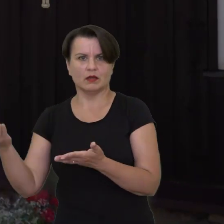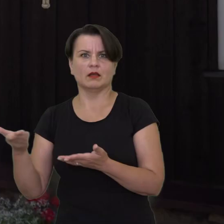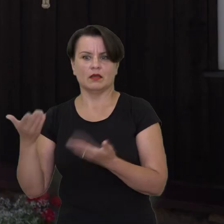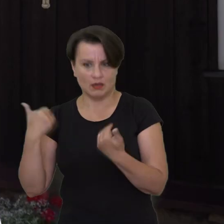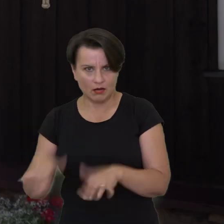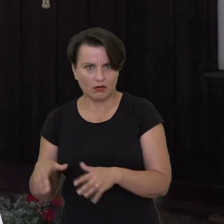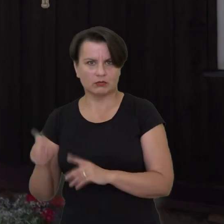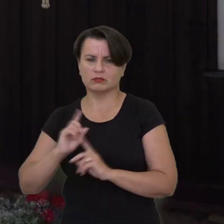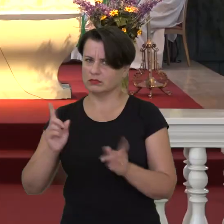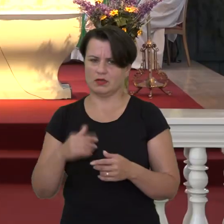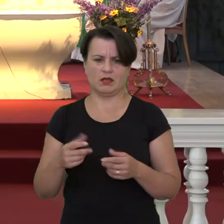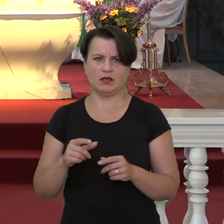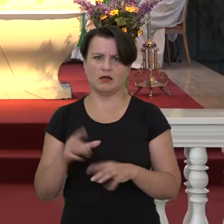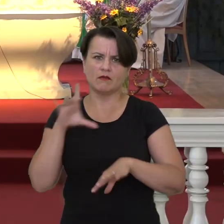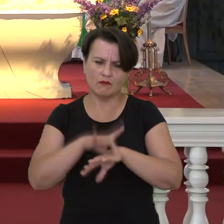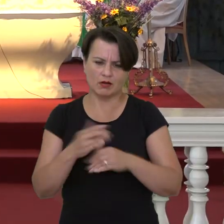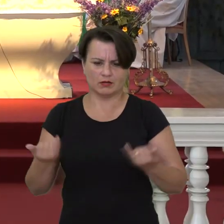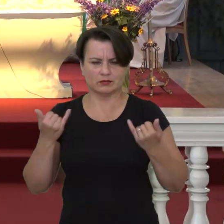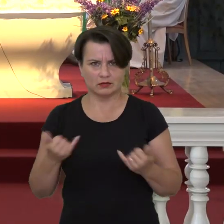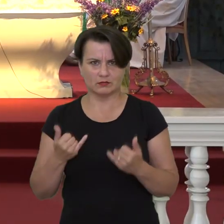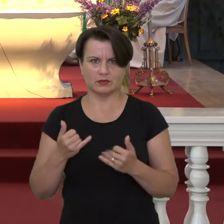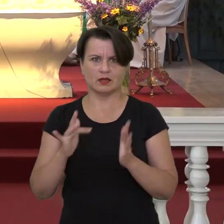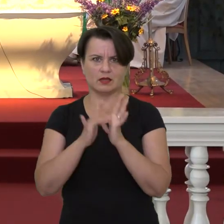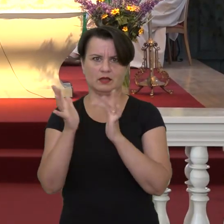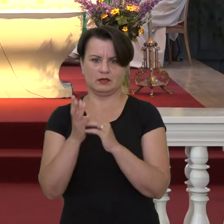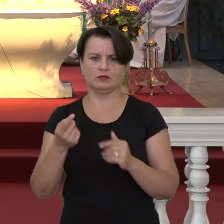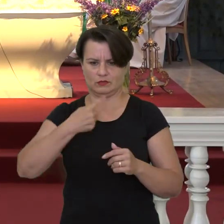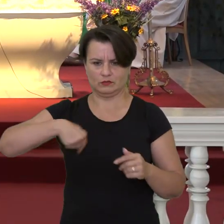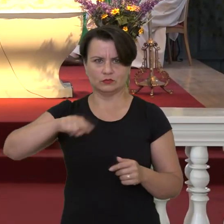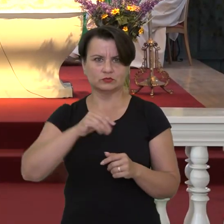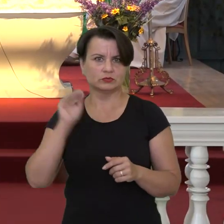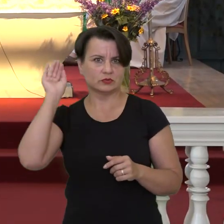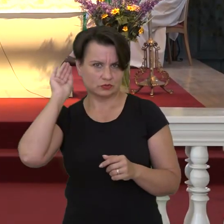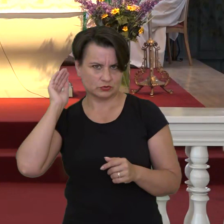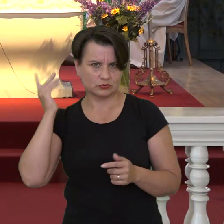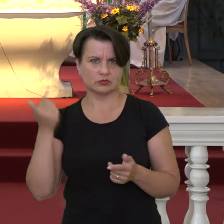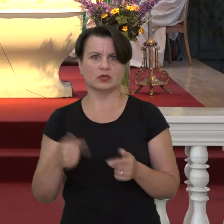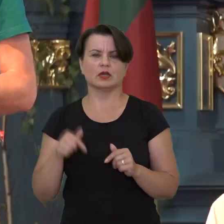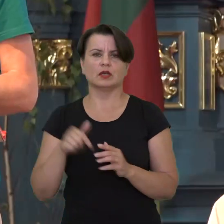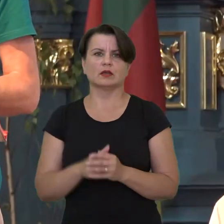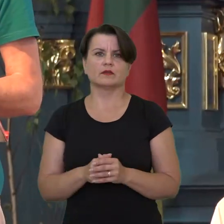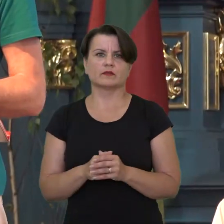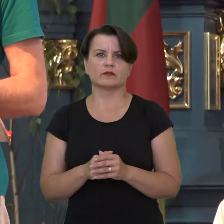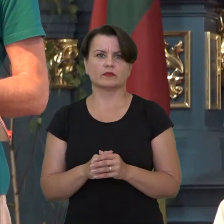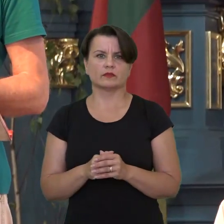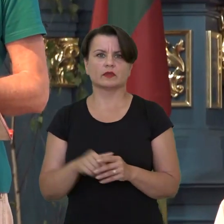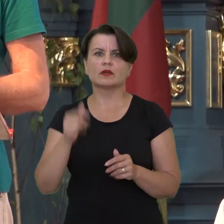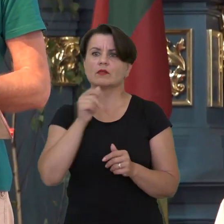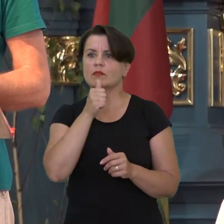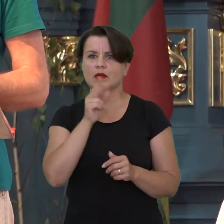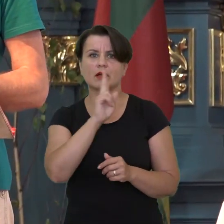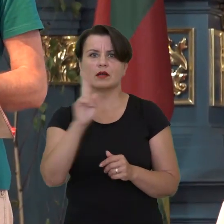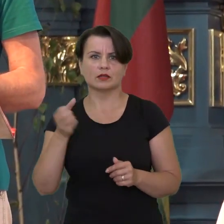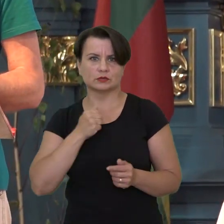Jėzus mus išklauso ir mintis tokia yra, kad mūsų tikėjimas įsigytų tą tokį, nu, realesnę formą, buvimą ir kitą